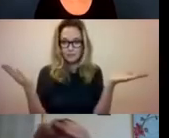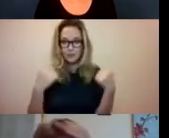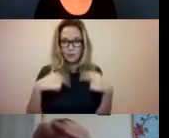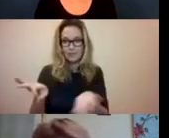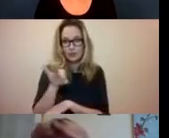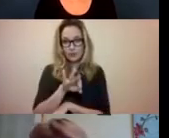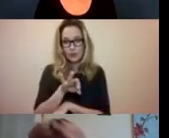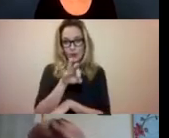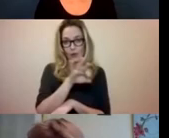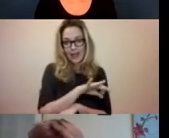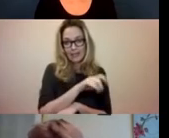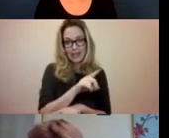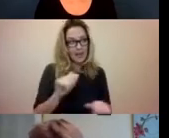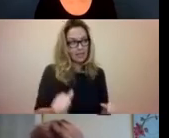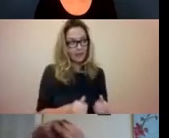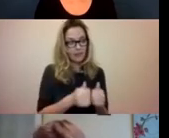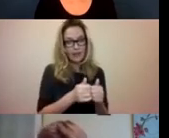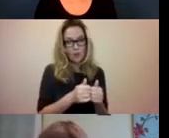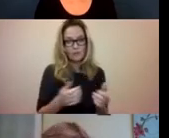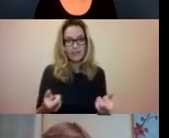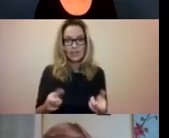teruggegaan naar waar ik vandaan kwam, Hilversum.